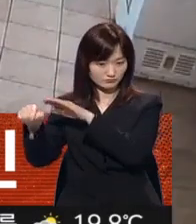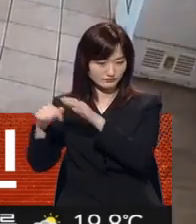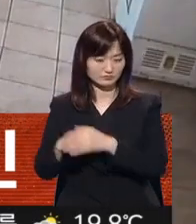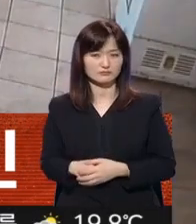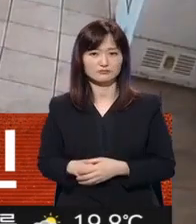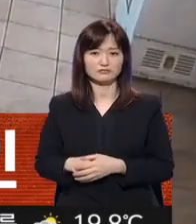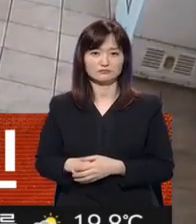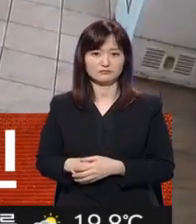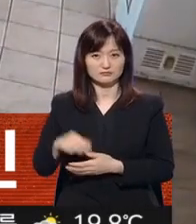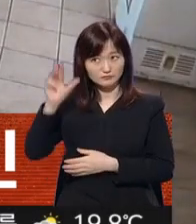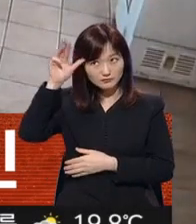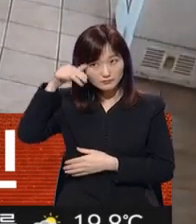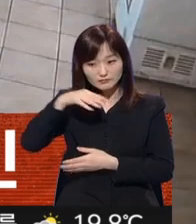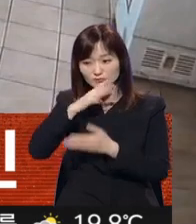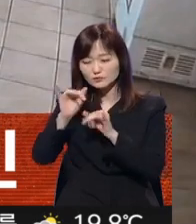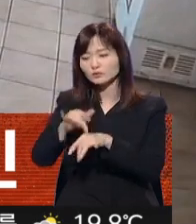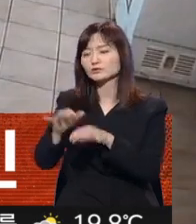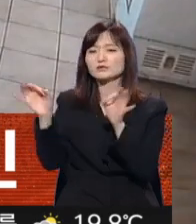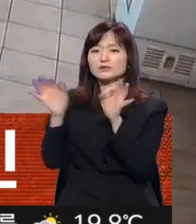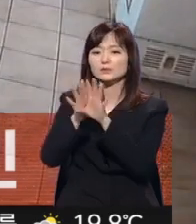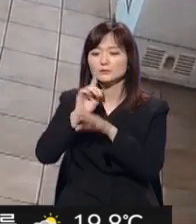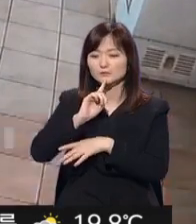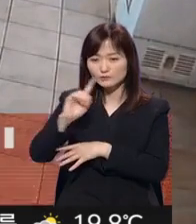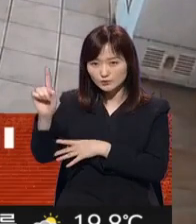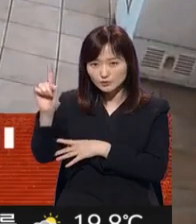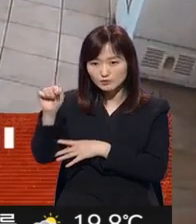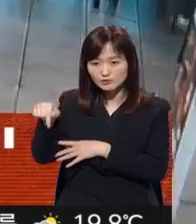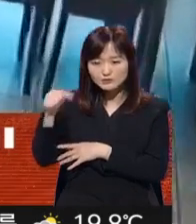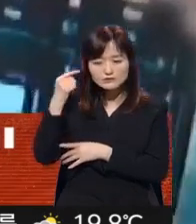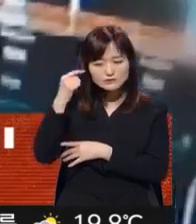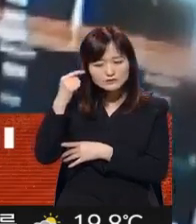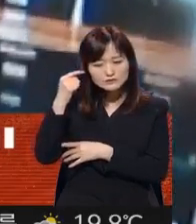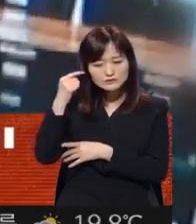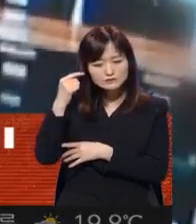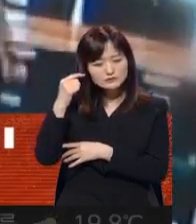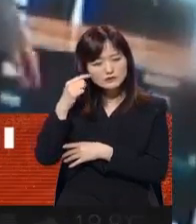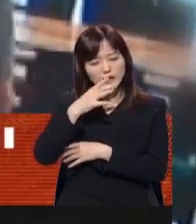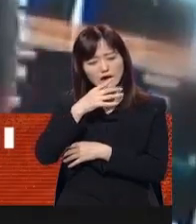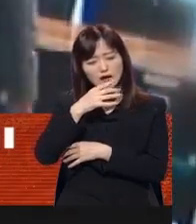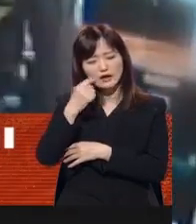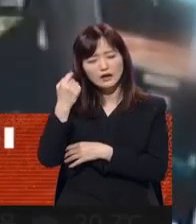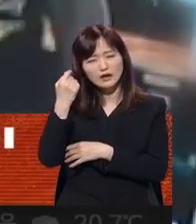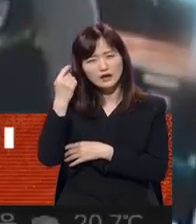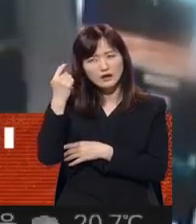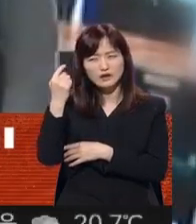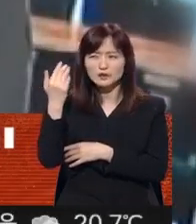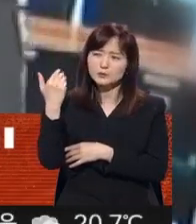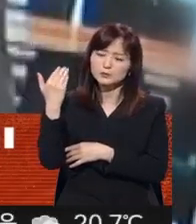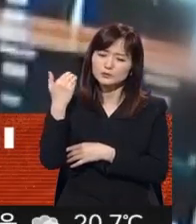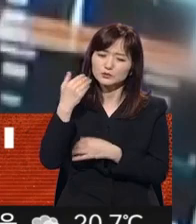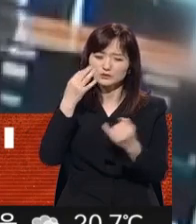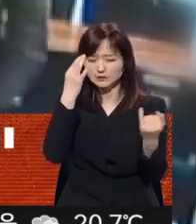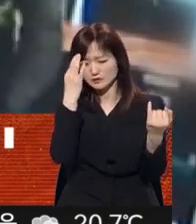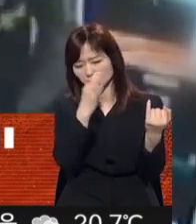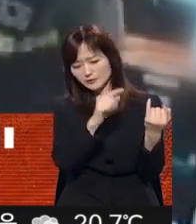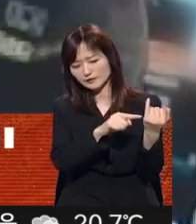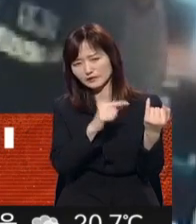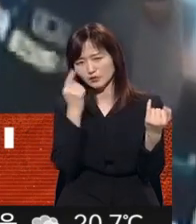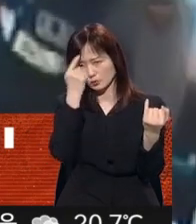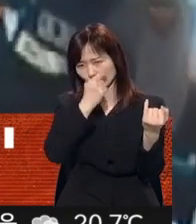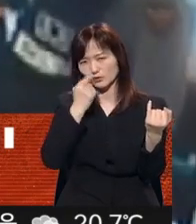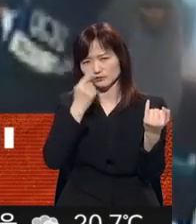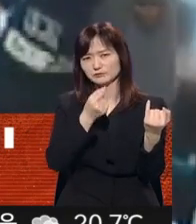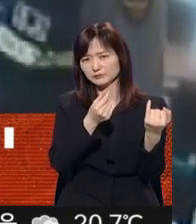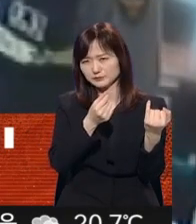노인 실종신고가 들어온 거예요. 근데 실종신고를 들어보니까 아까 봤던 노인하고 좀 인상차이가 비슷한 것